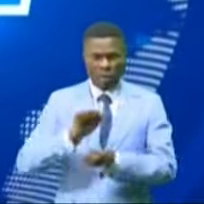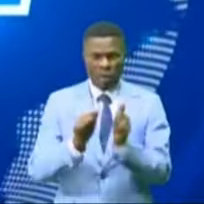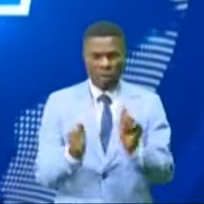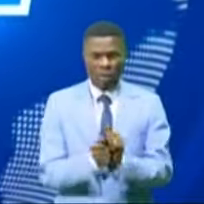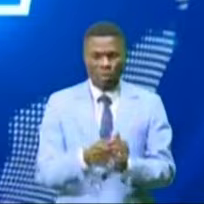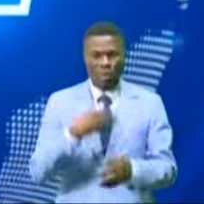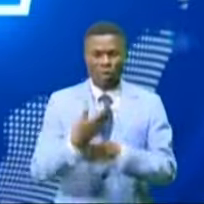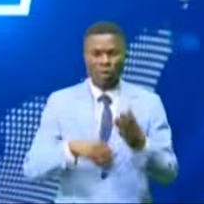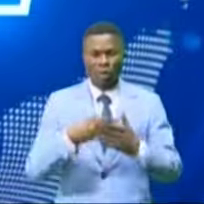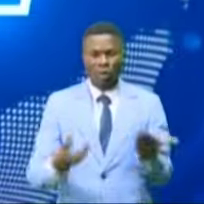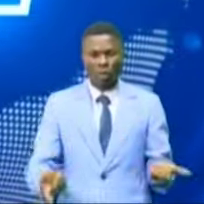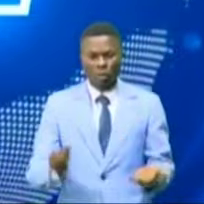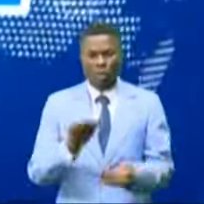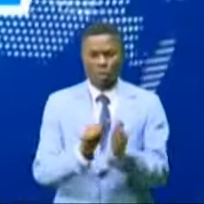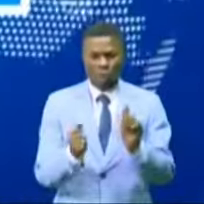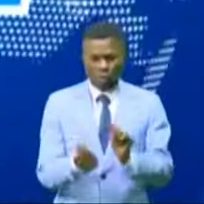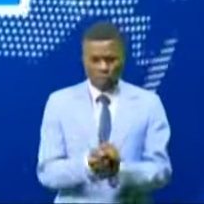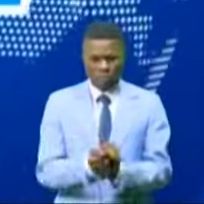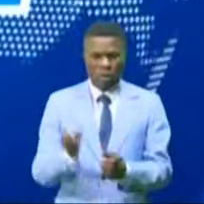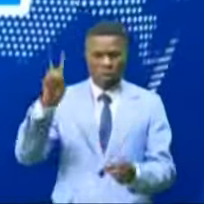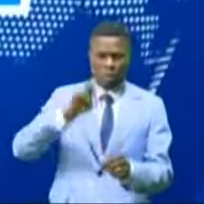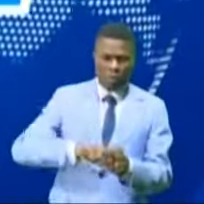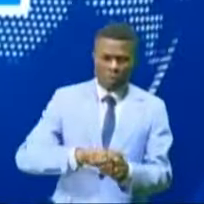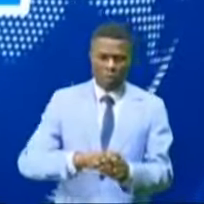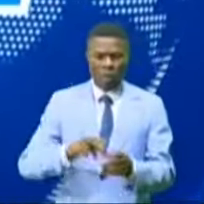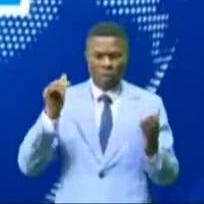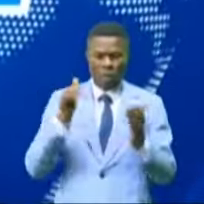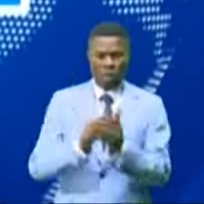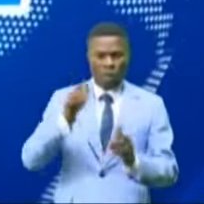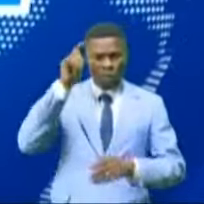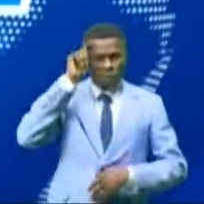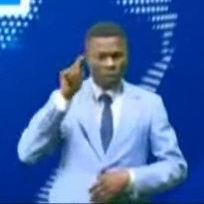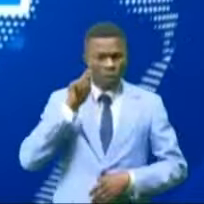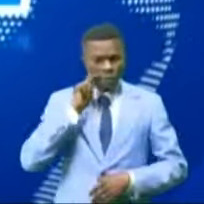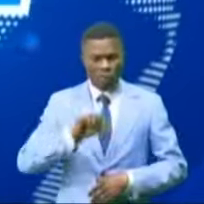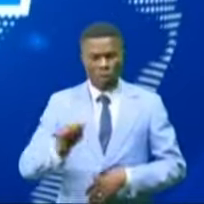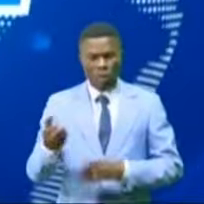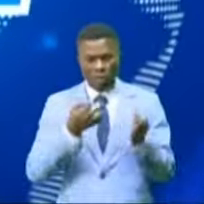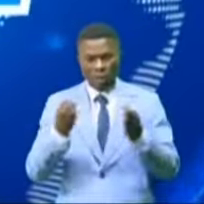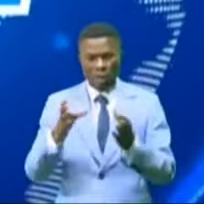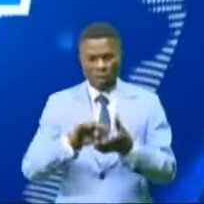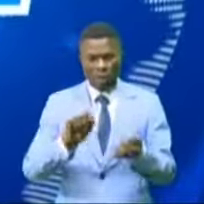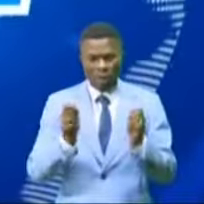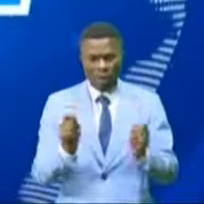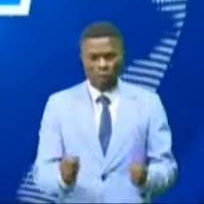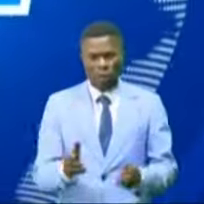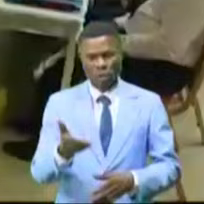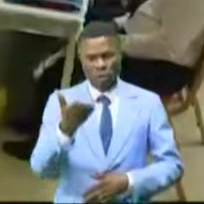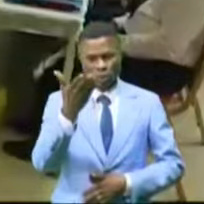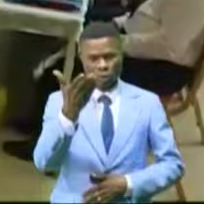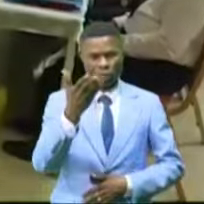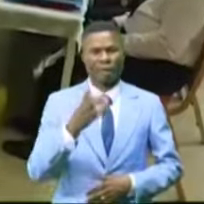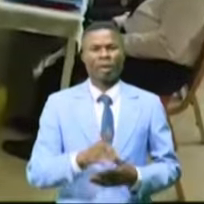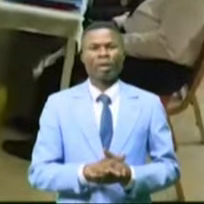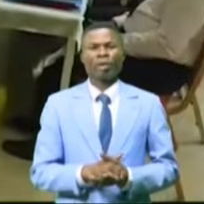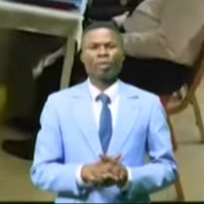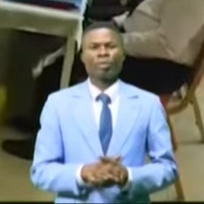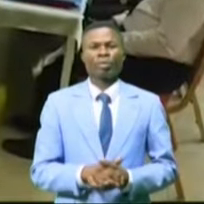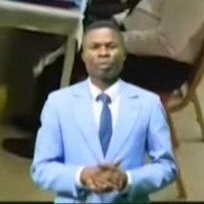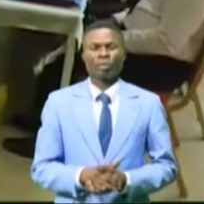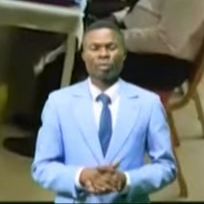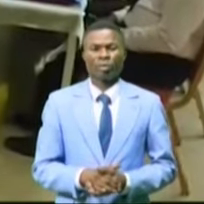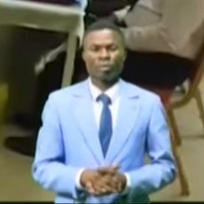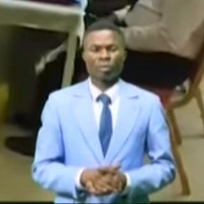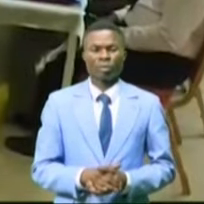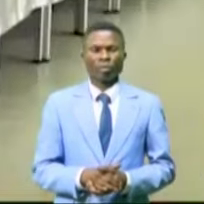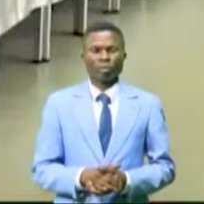traitement des affaires relatives aux violences basées sur le genre. D'autres précisions avec Louisette Nsakala. Les